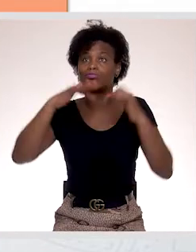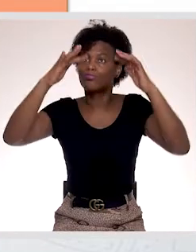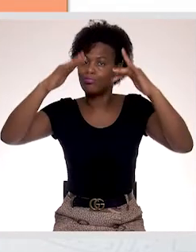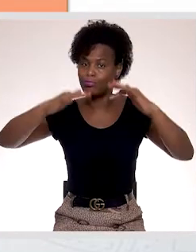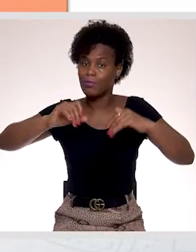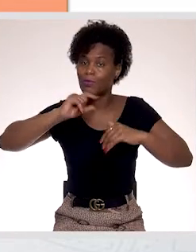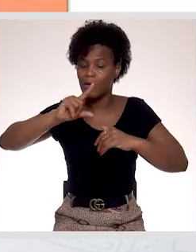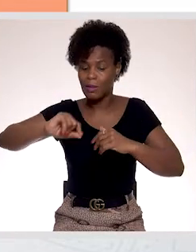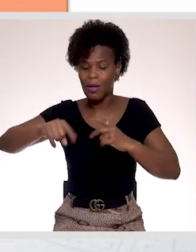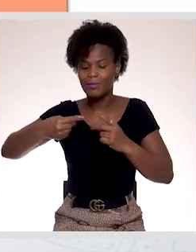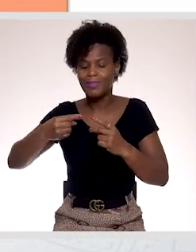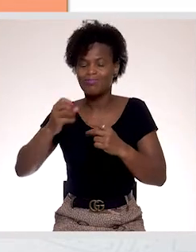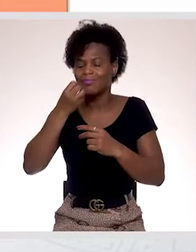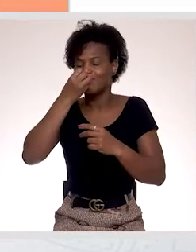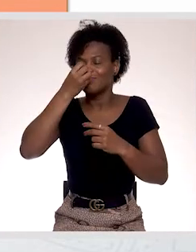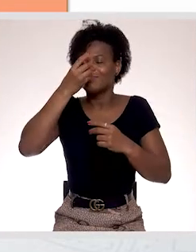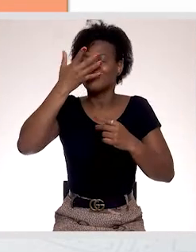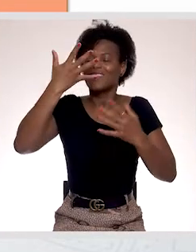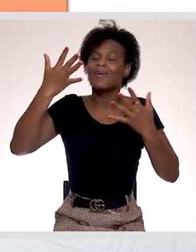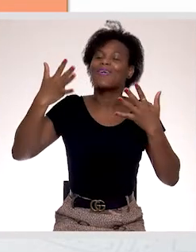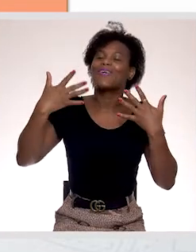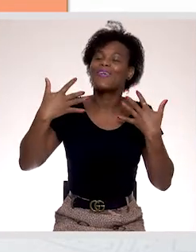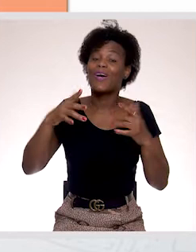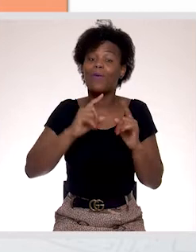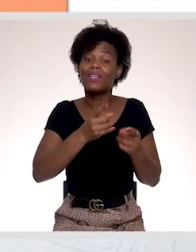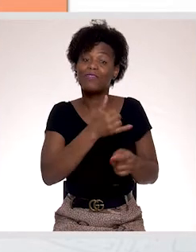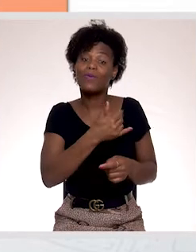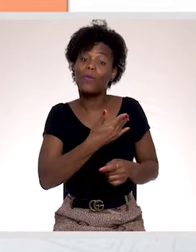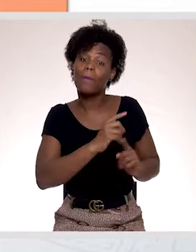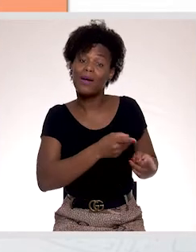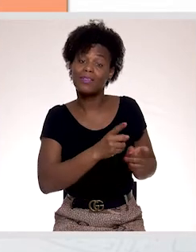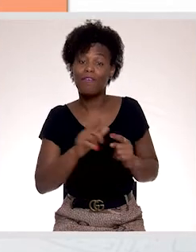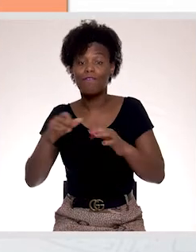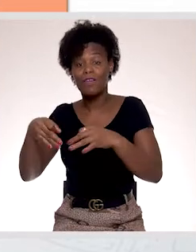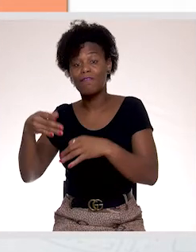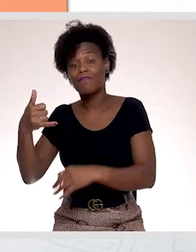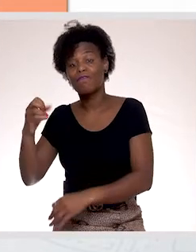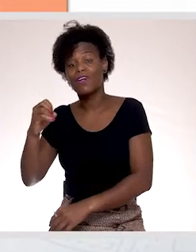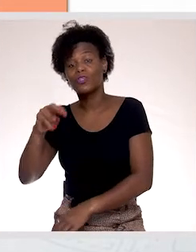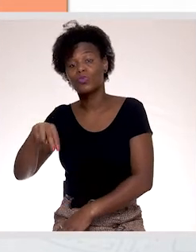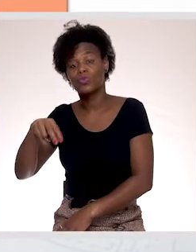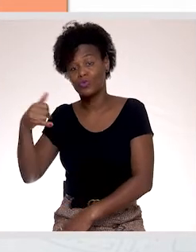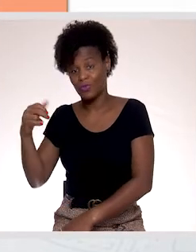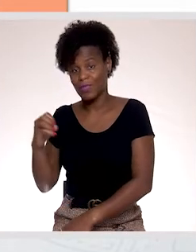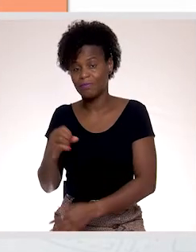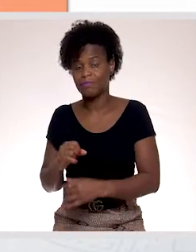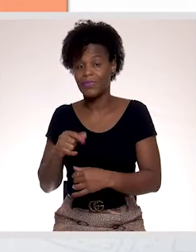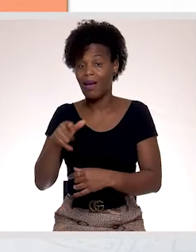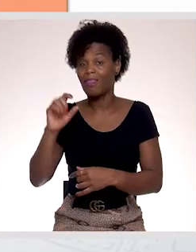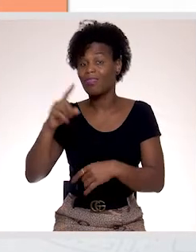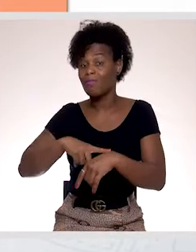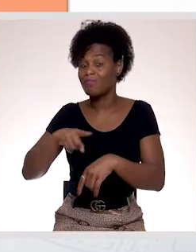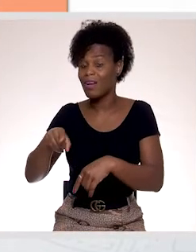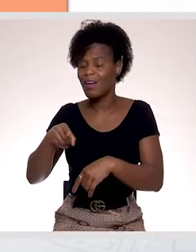neiger. Le printemps commence le 21 mars et se termine le 20 juin. Pendant